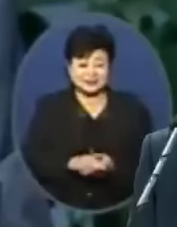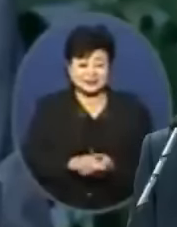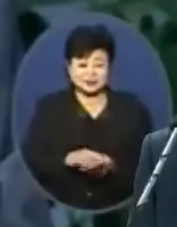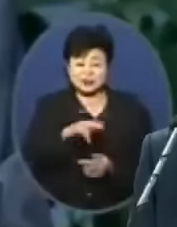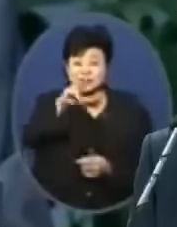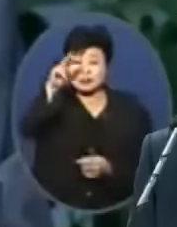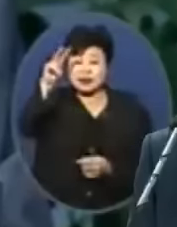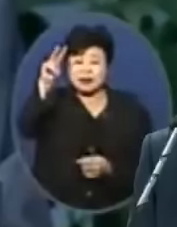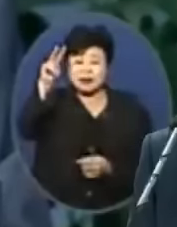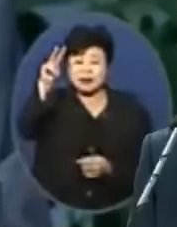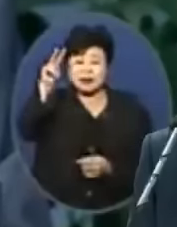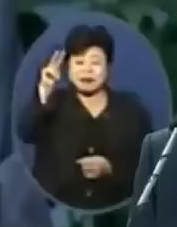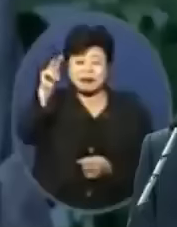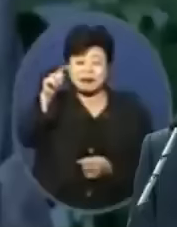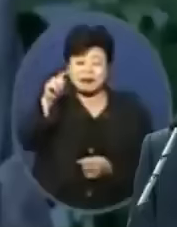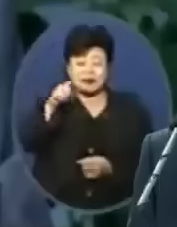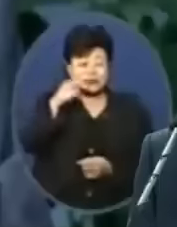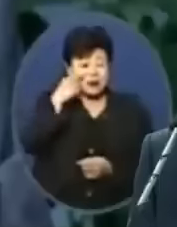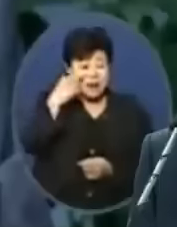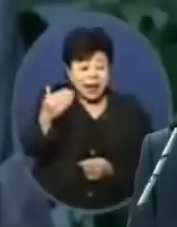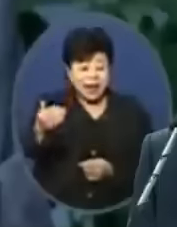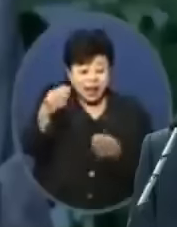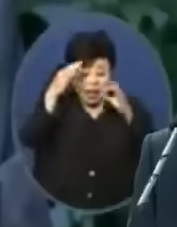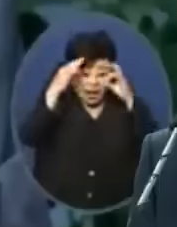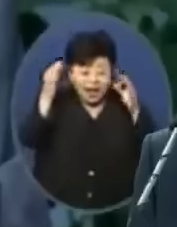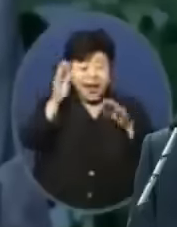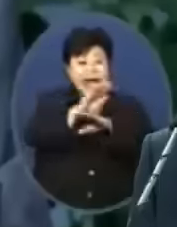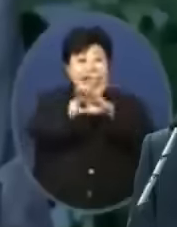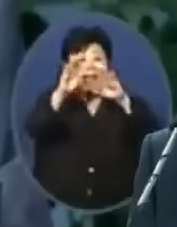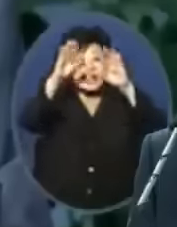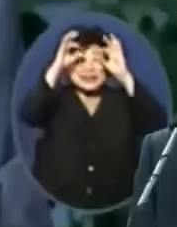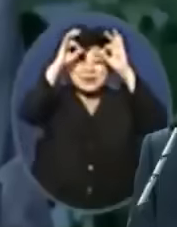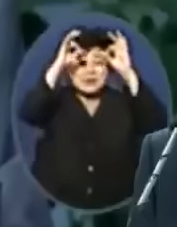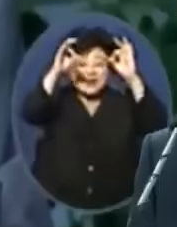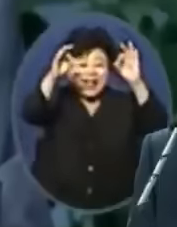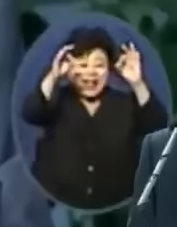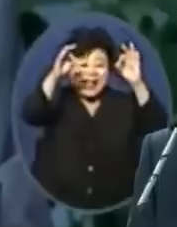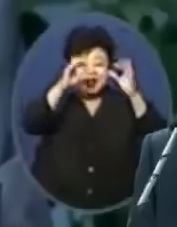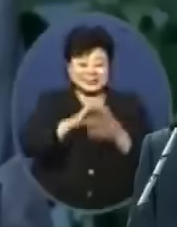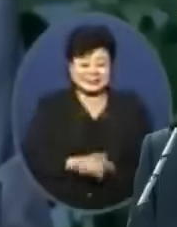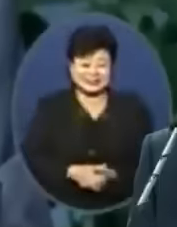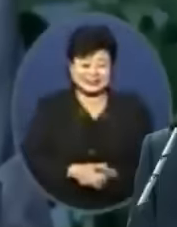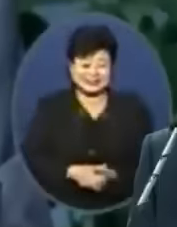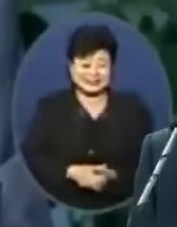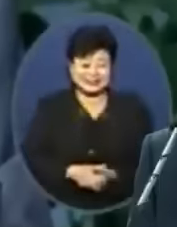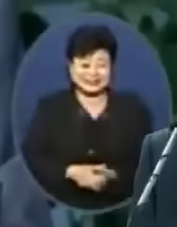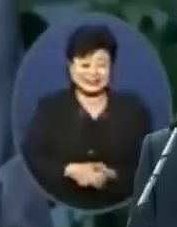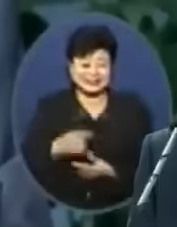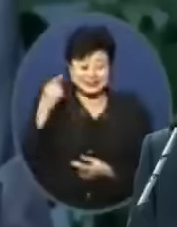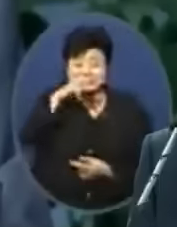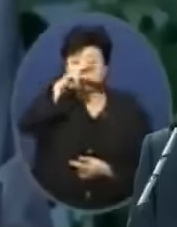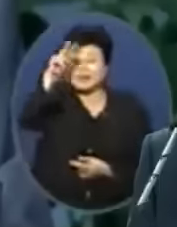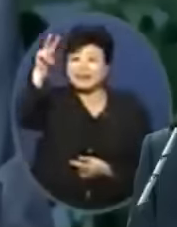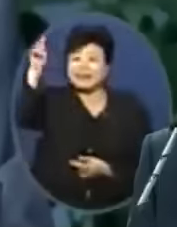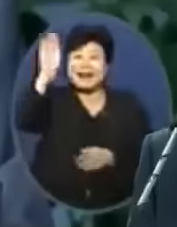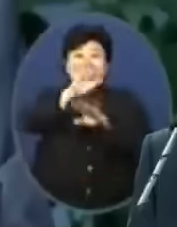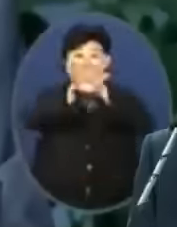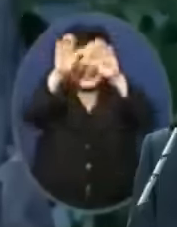눈을 들어 어디를 바라본다고요? 하나님을 바라봅니다. 한번 눈을 들어 하늘을